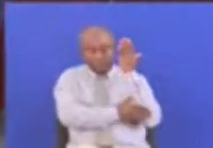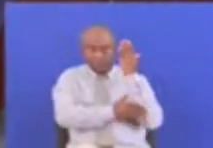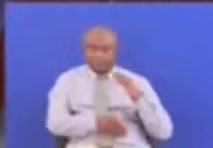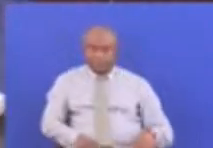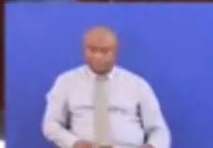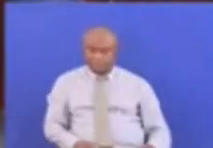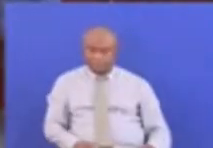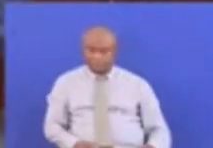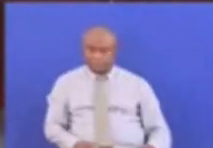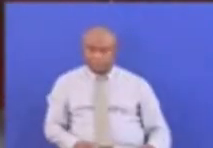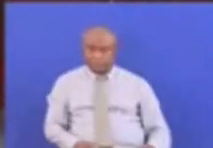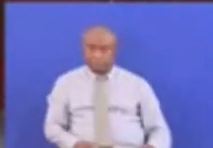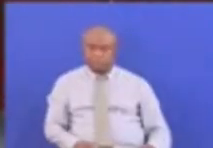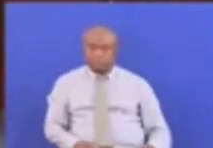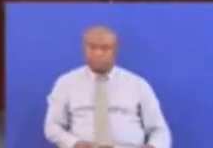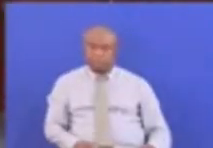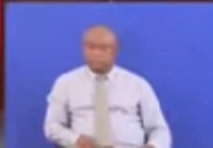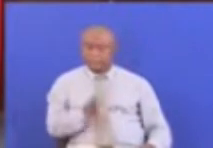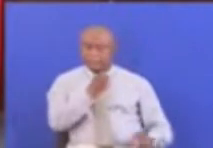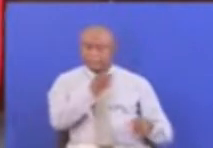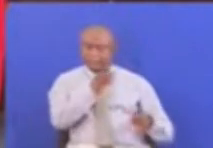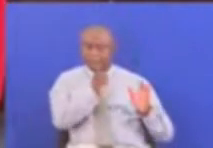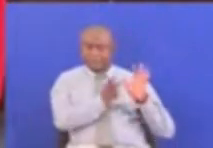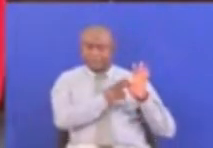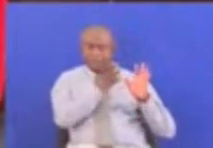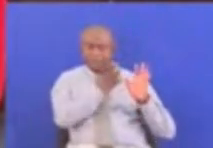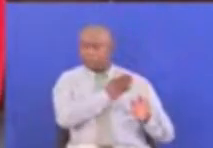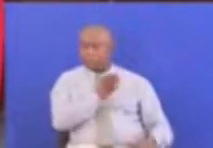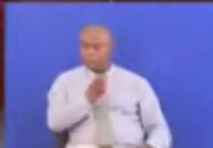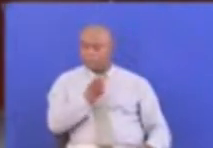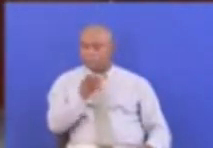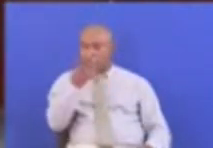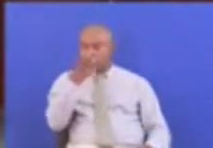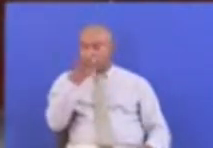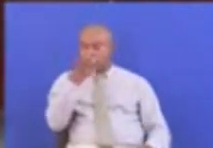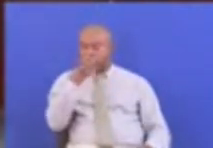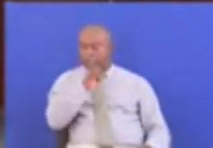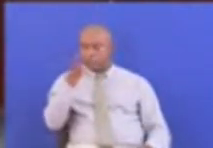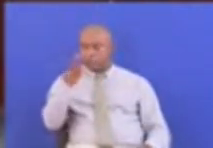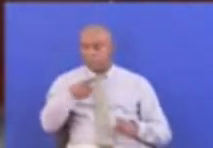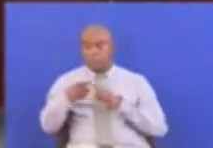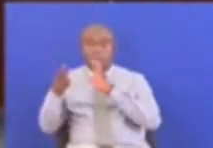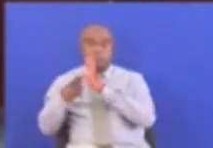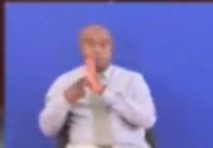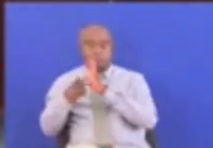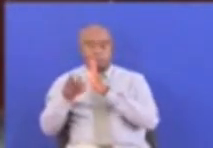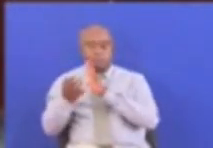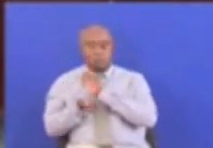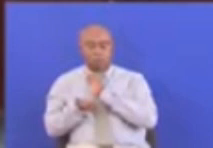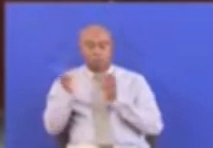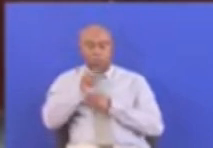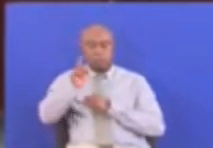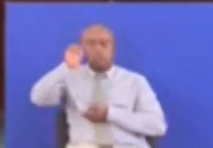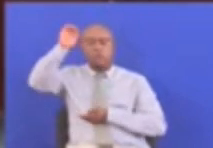Na ilikuwa inasema kati ya 74 mpaka 3,700. Sasa kwa mabadiliko haya ni